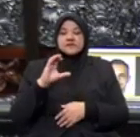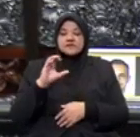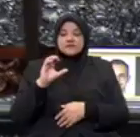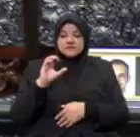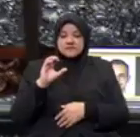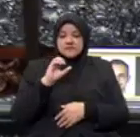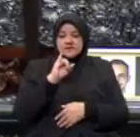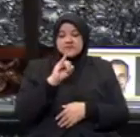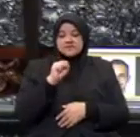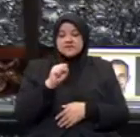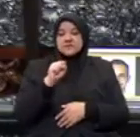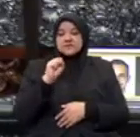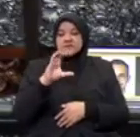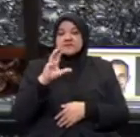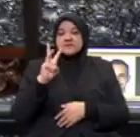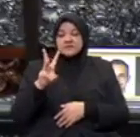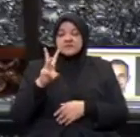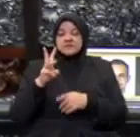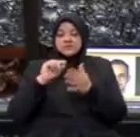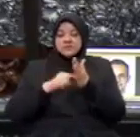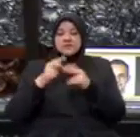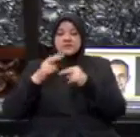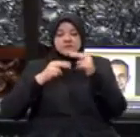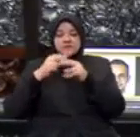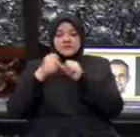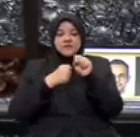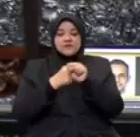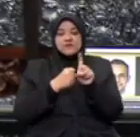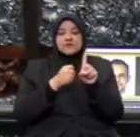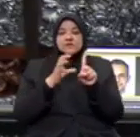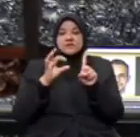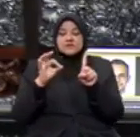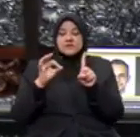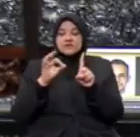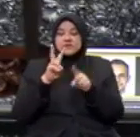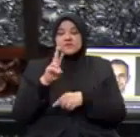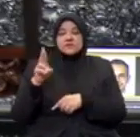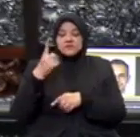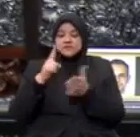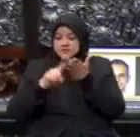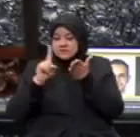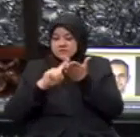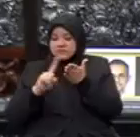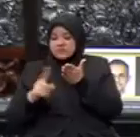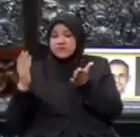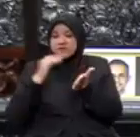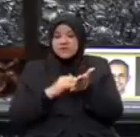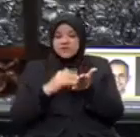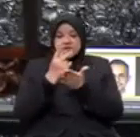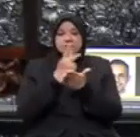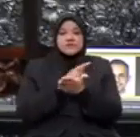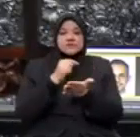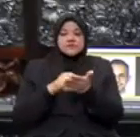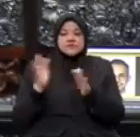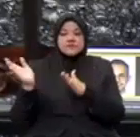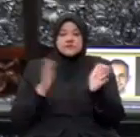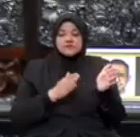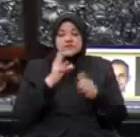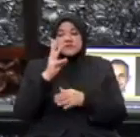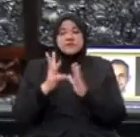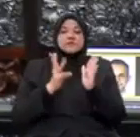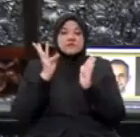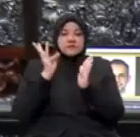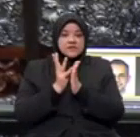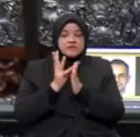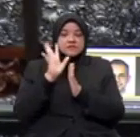SICW mula dibangunkan pada tahun 1999-2000 telah disemak semula. Kursus ini dilaksanakan selama 6